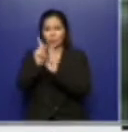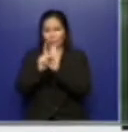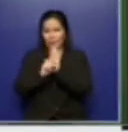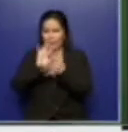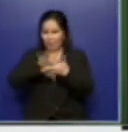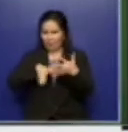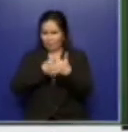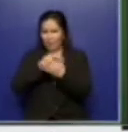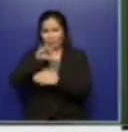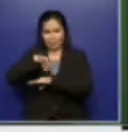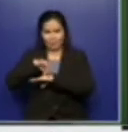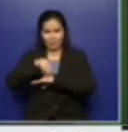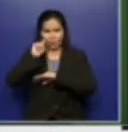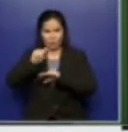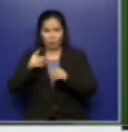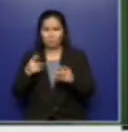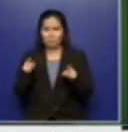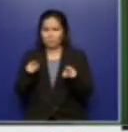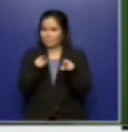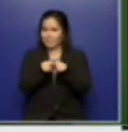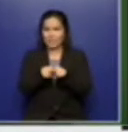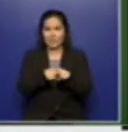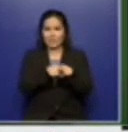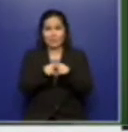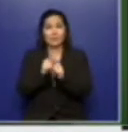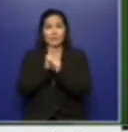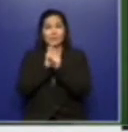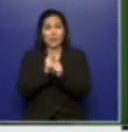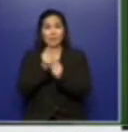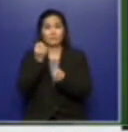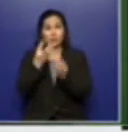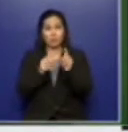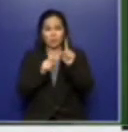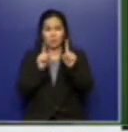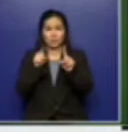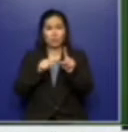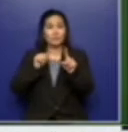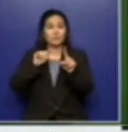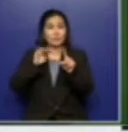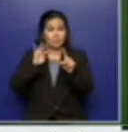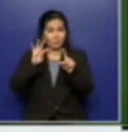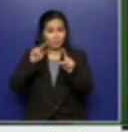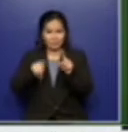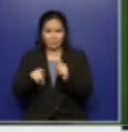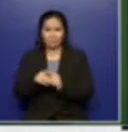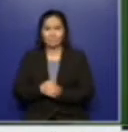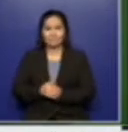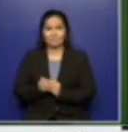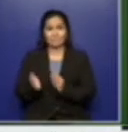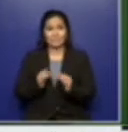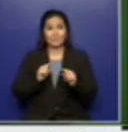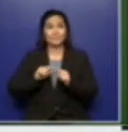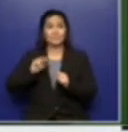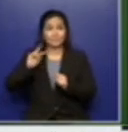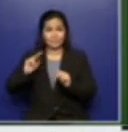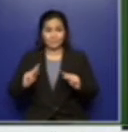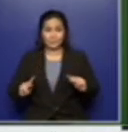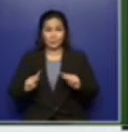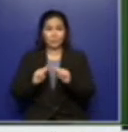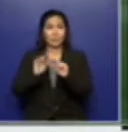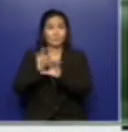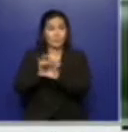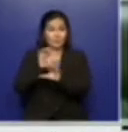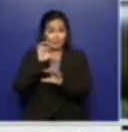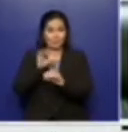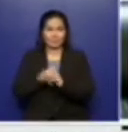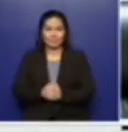างๆควรที่จะเป็นแผนที่ฉบับมาตราส่วนอันเดียวกันเรื่องที่2กระทรวงมหาดไ